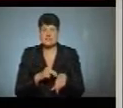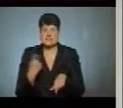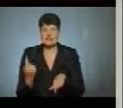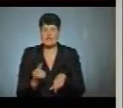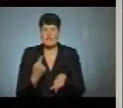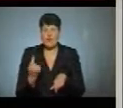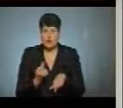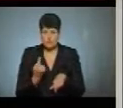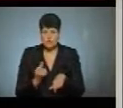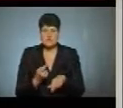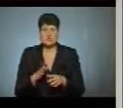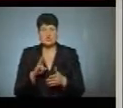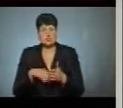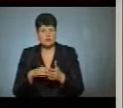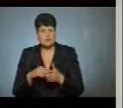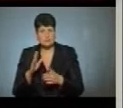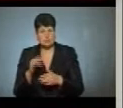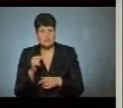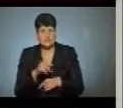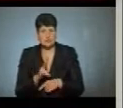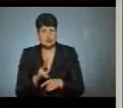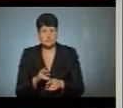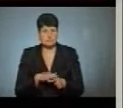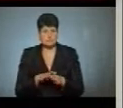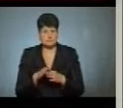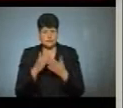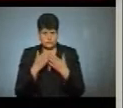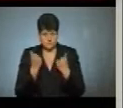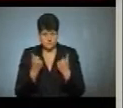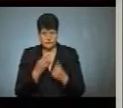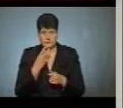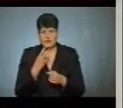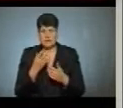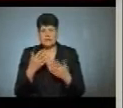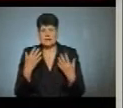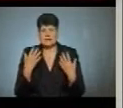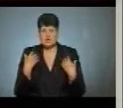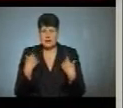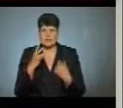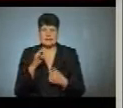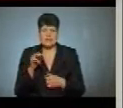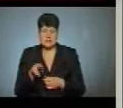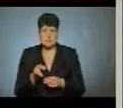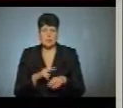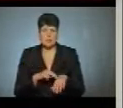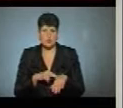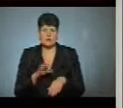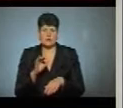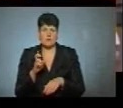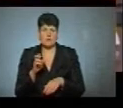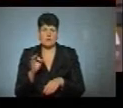час карантину та чи штрафуватимуть тих, хто його не дотримується, розповів начальник Нацполіції області Олександр